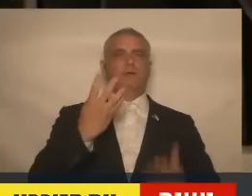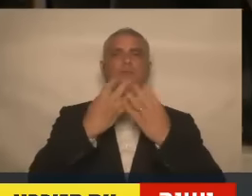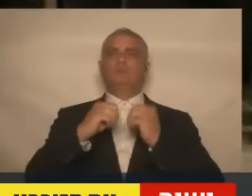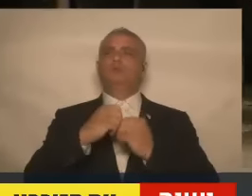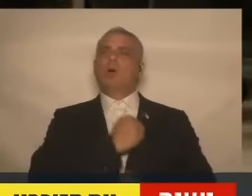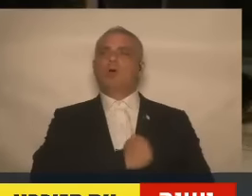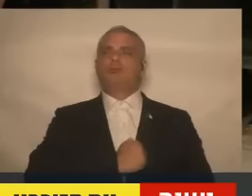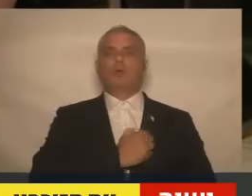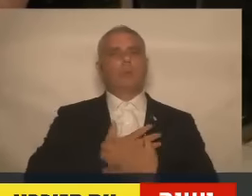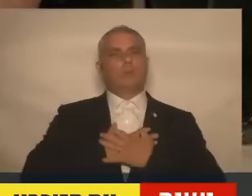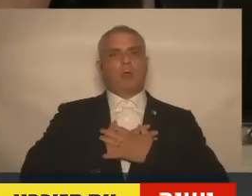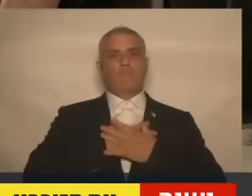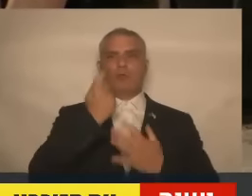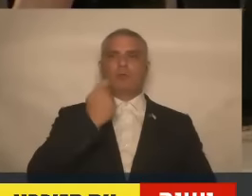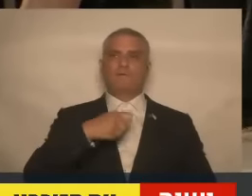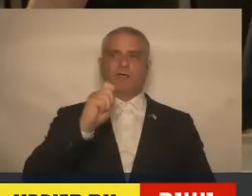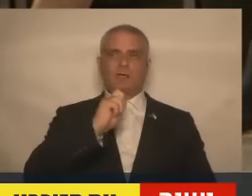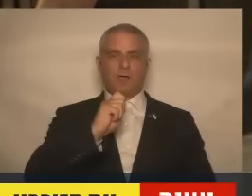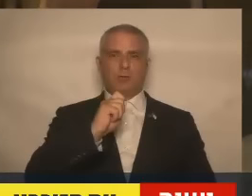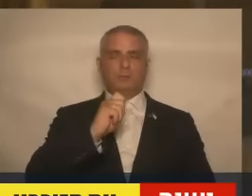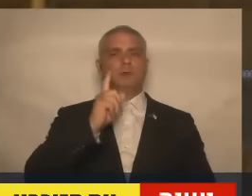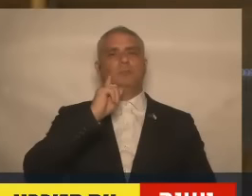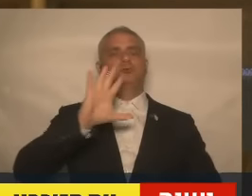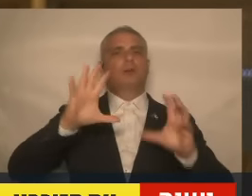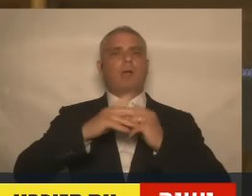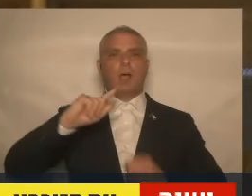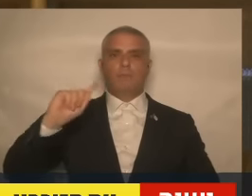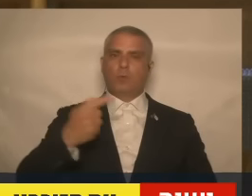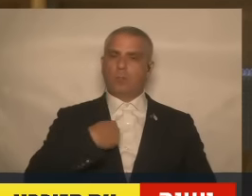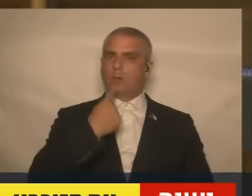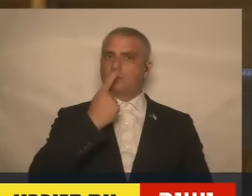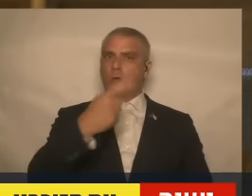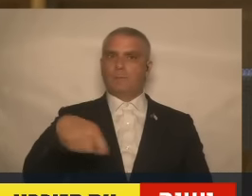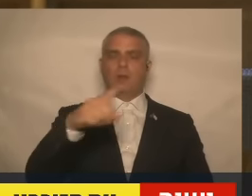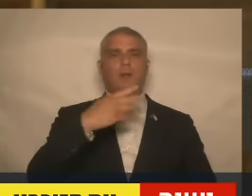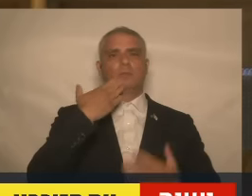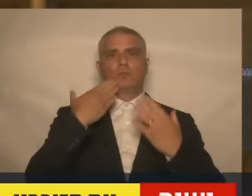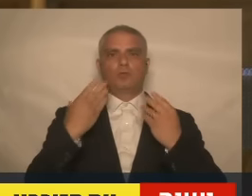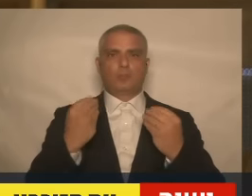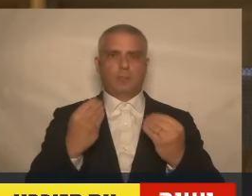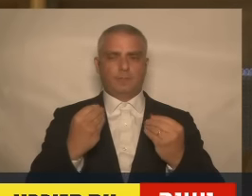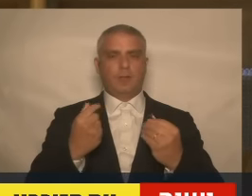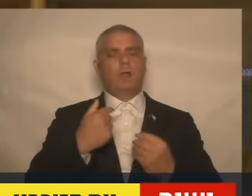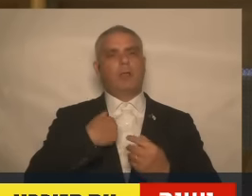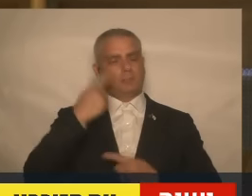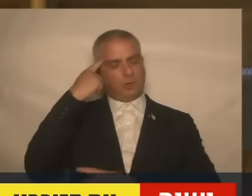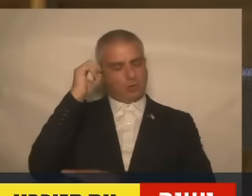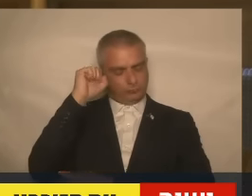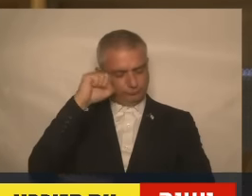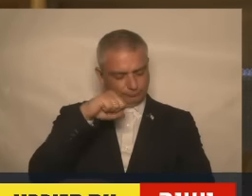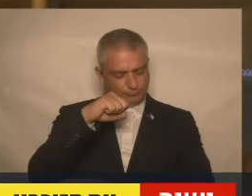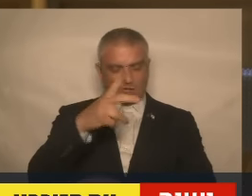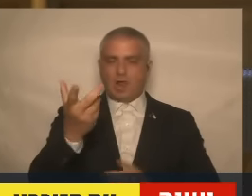משפחות שכולות, אהובות ויקרות, בשם העם כולו אני אומר לכן תודה. אני מרכין ראש